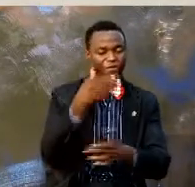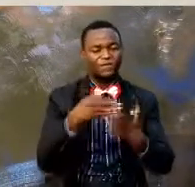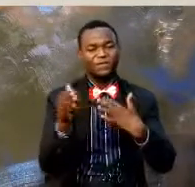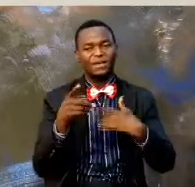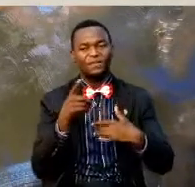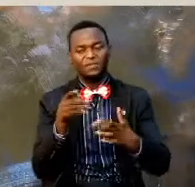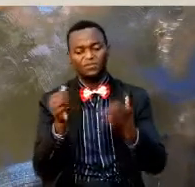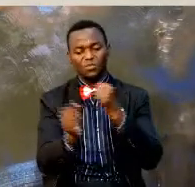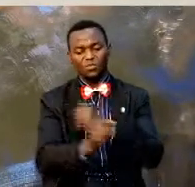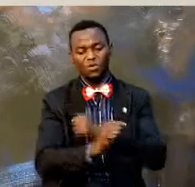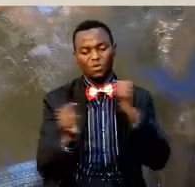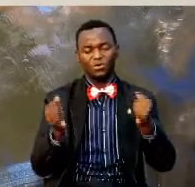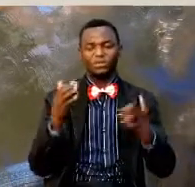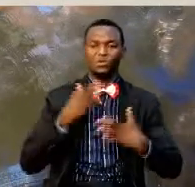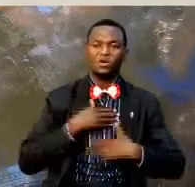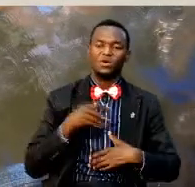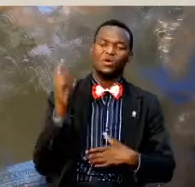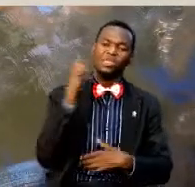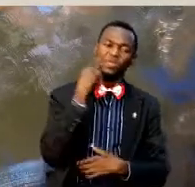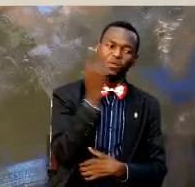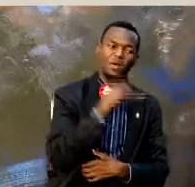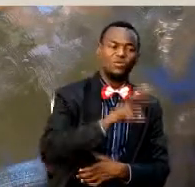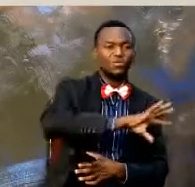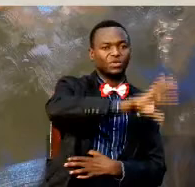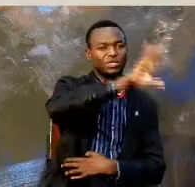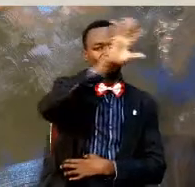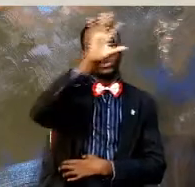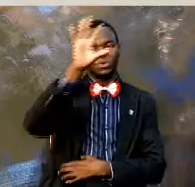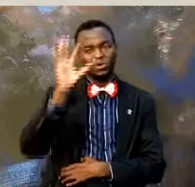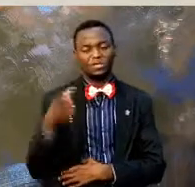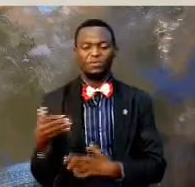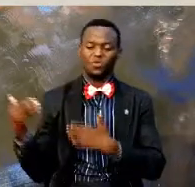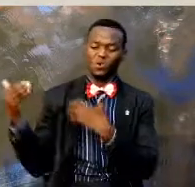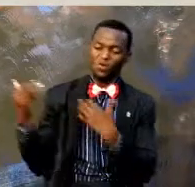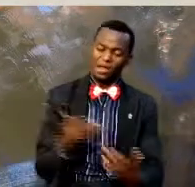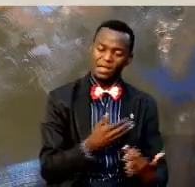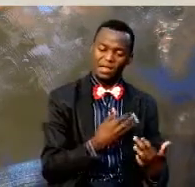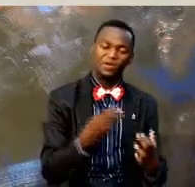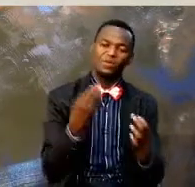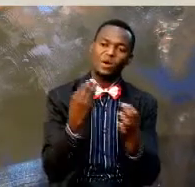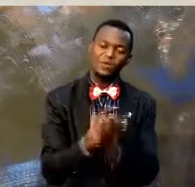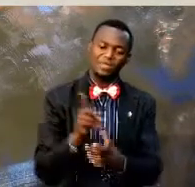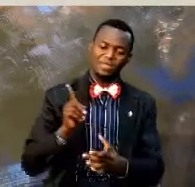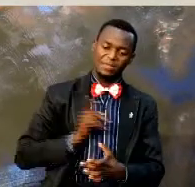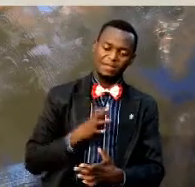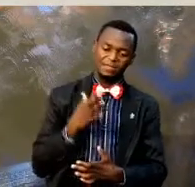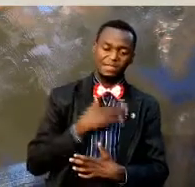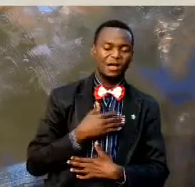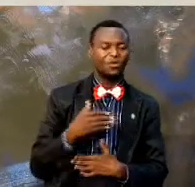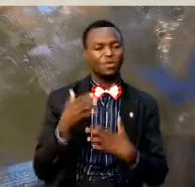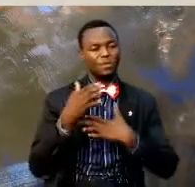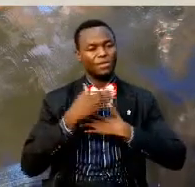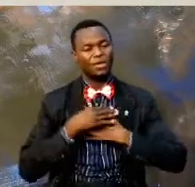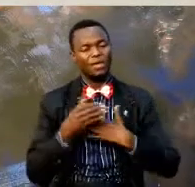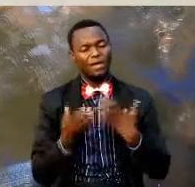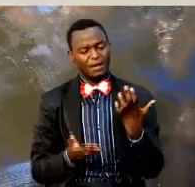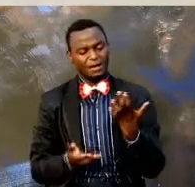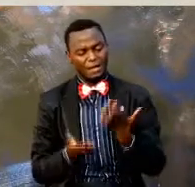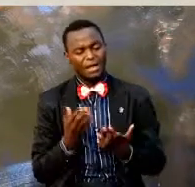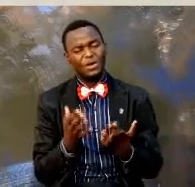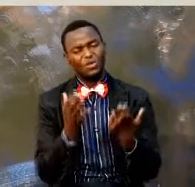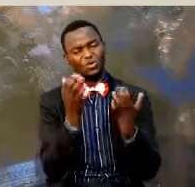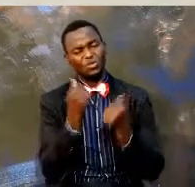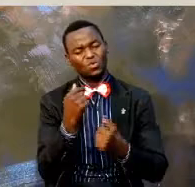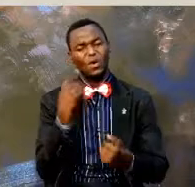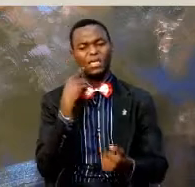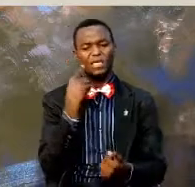wangu? Jibu la Mungu siku zote limekuwa: wanangu pamoja na binti zangu wapendwa, gharama niliyochukua. Jibu lake ni